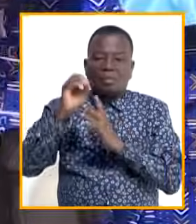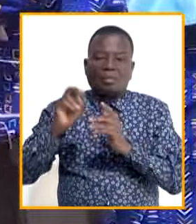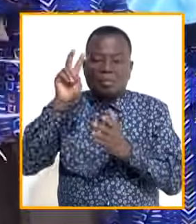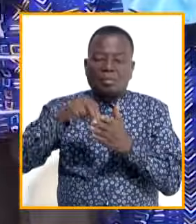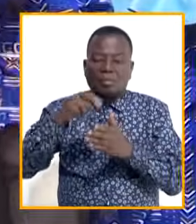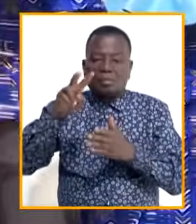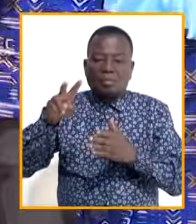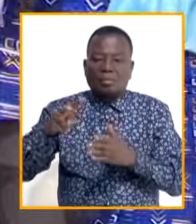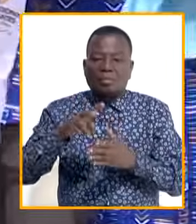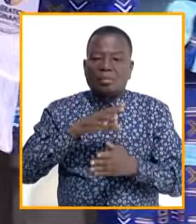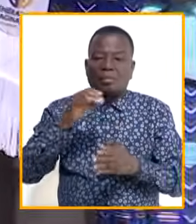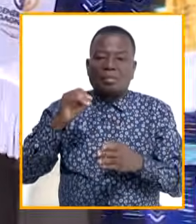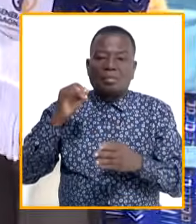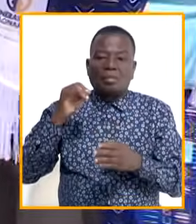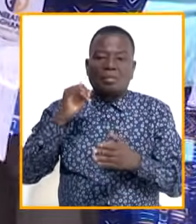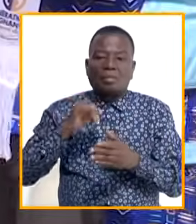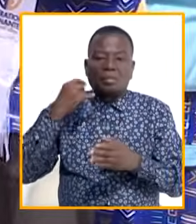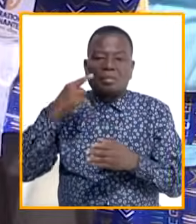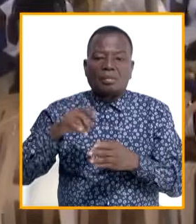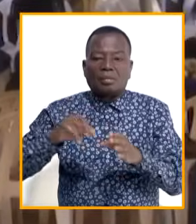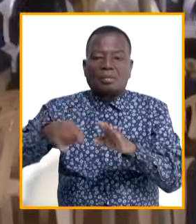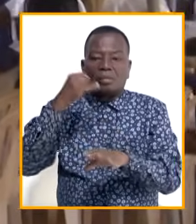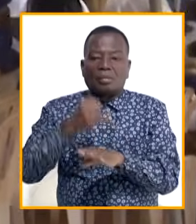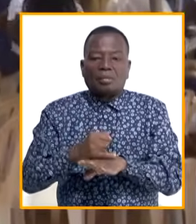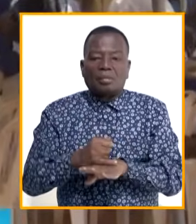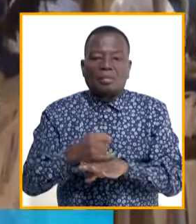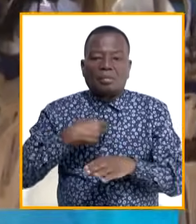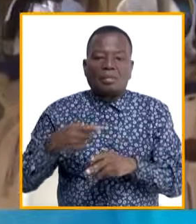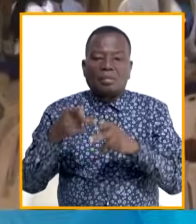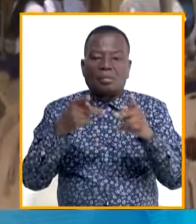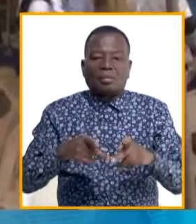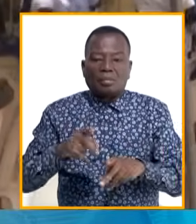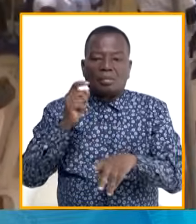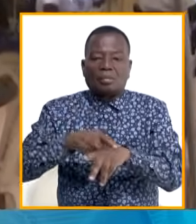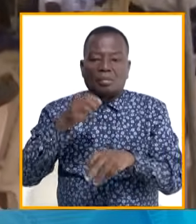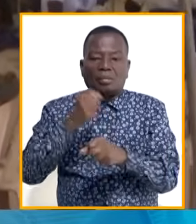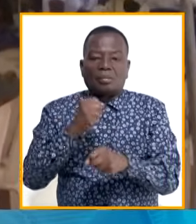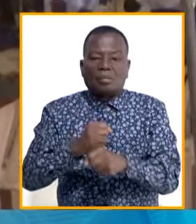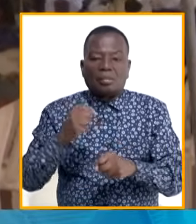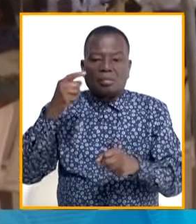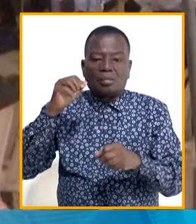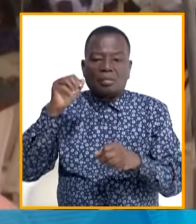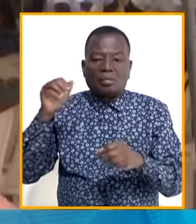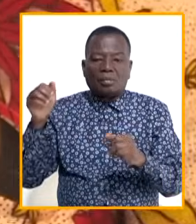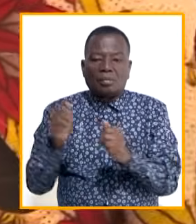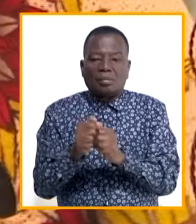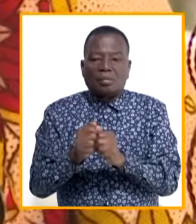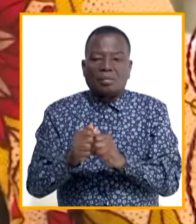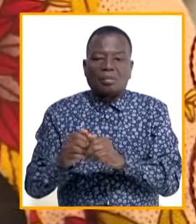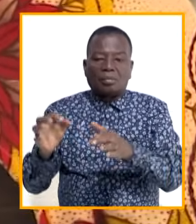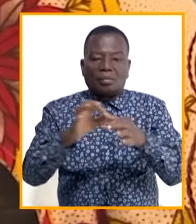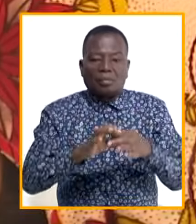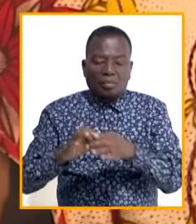2022, Marie-Noëlle Kagonin-Goubo a été installée. Je place mon mandat sur le sceau de la réconciliation et de